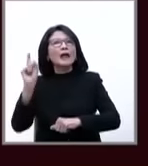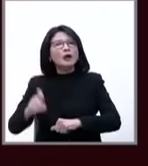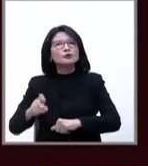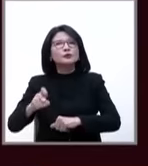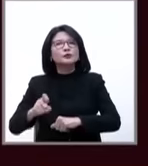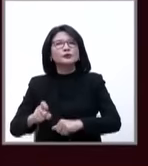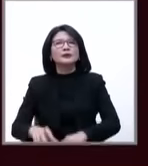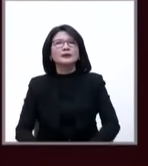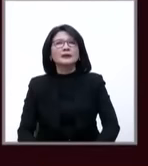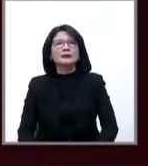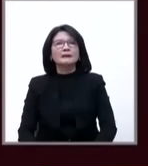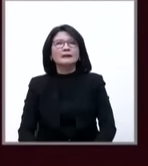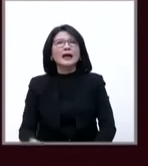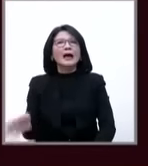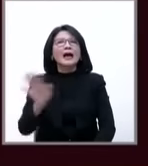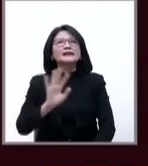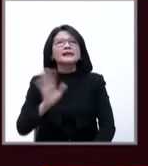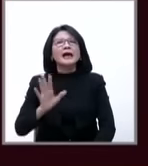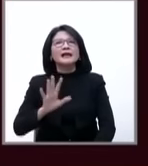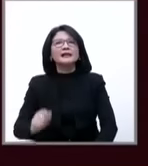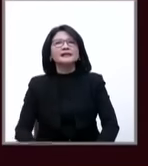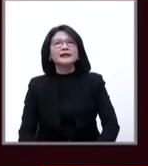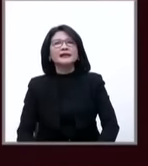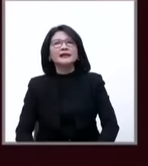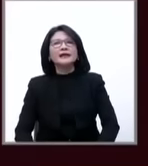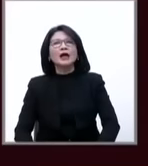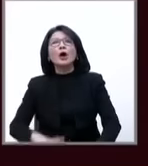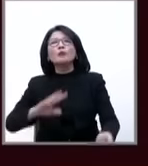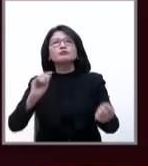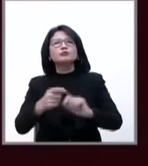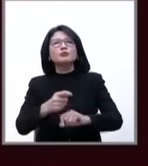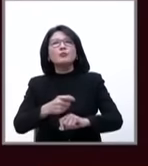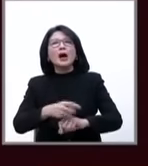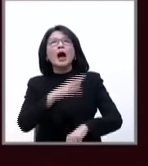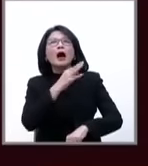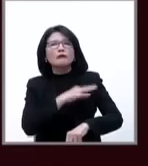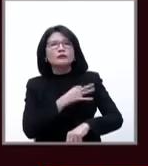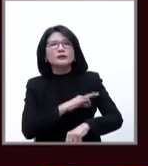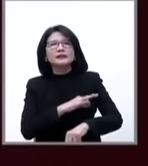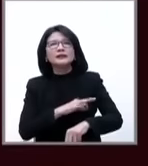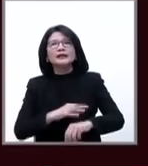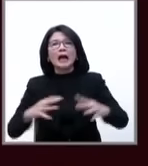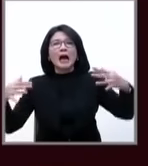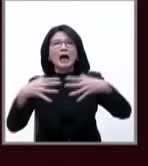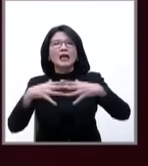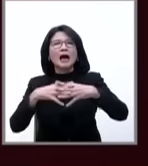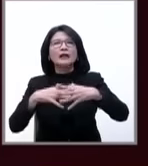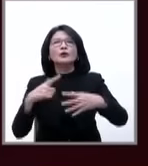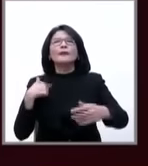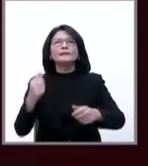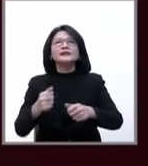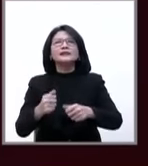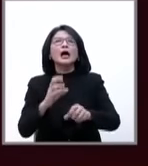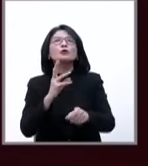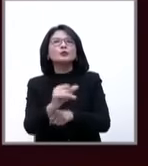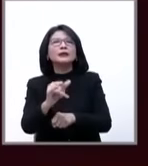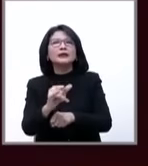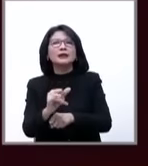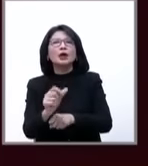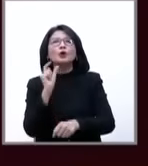dan ditandai sebagai keterampilan paling penting. Kenapa? Karena pertanyaan itu alat untuk saling membelajarkan,